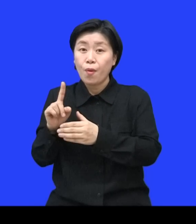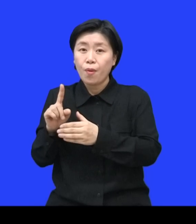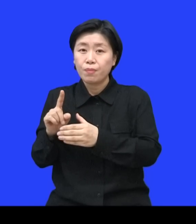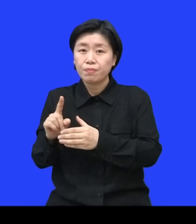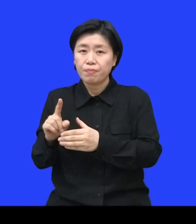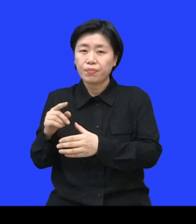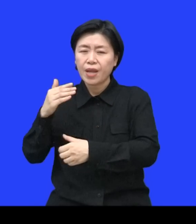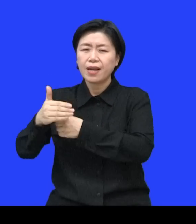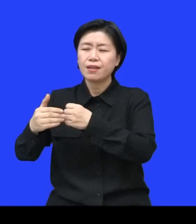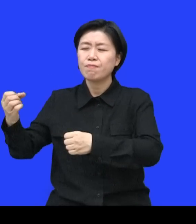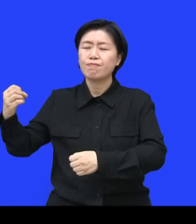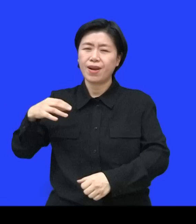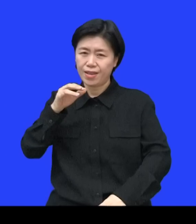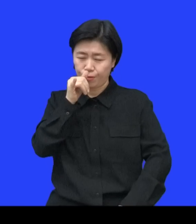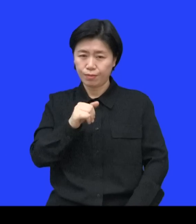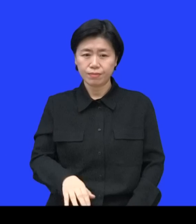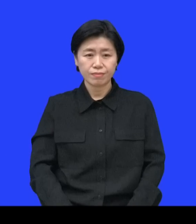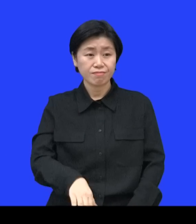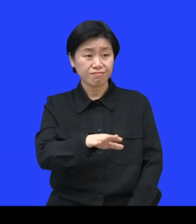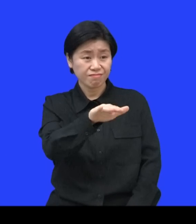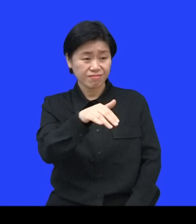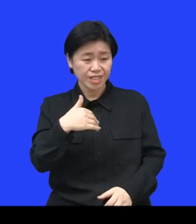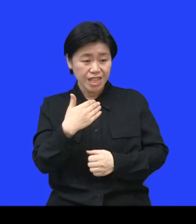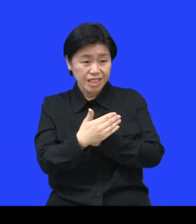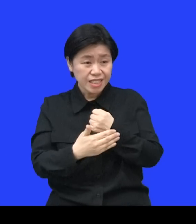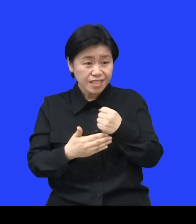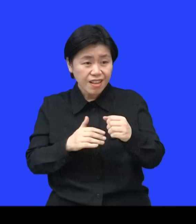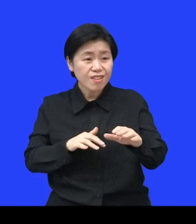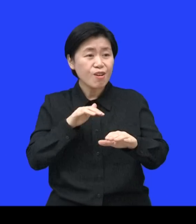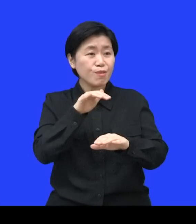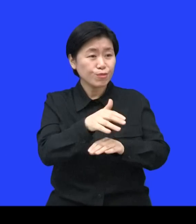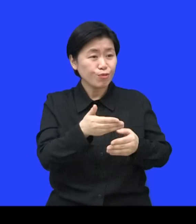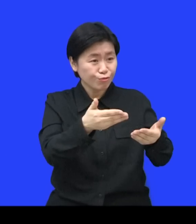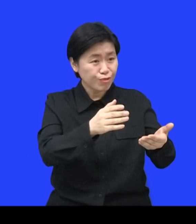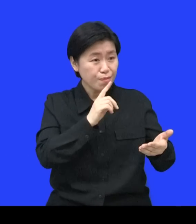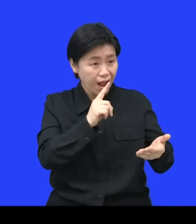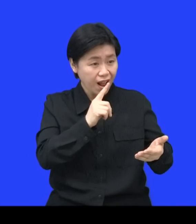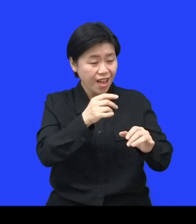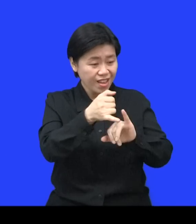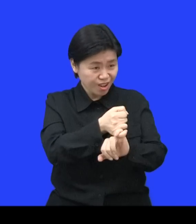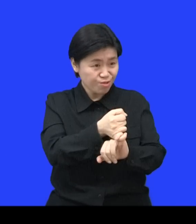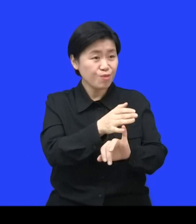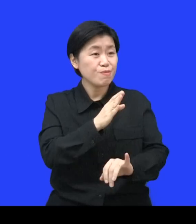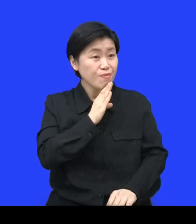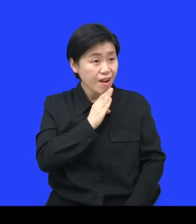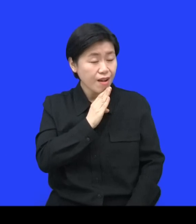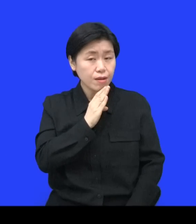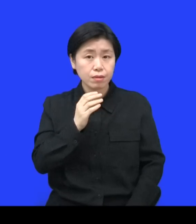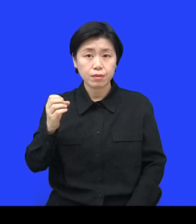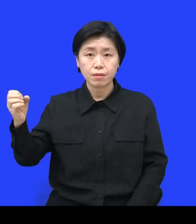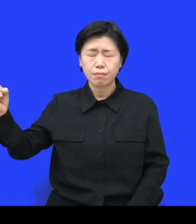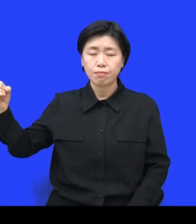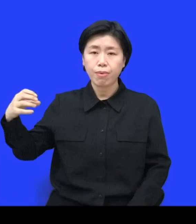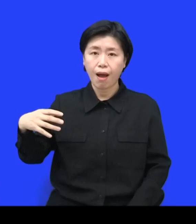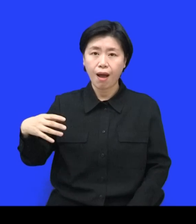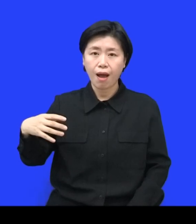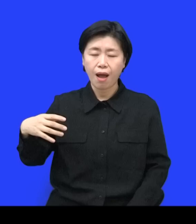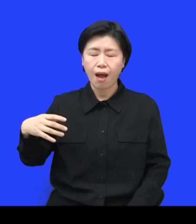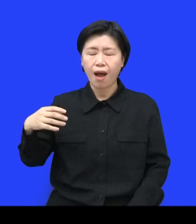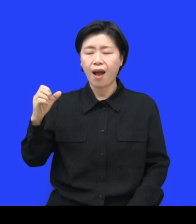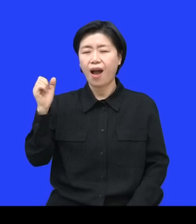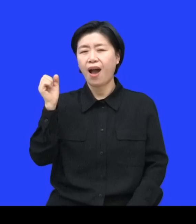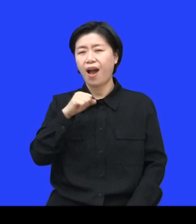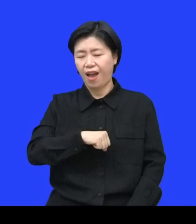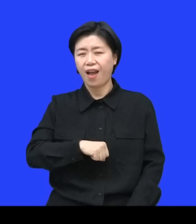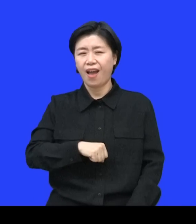넘친다고 했지. 그러니까 그 궁시렁댔던 계속 궁시렁대야죠. 근데 그 말씀을